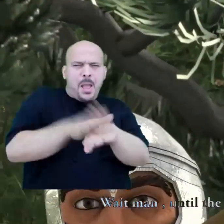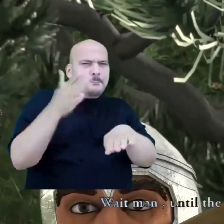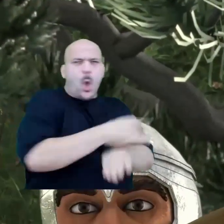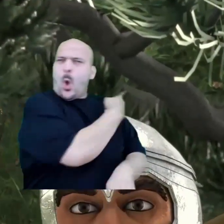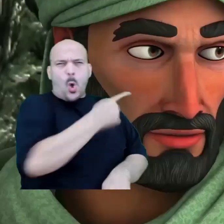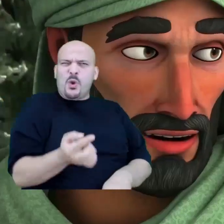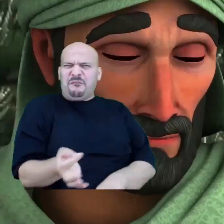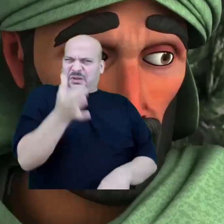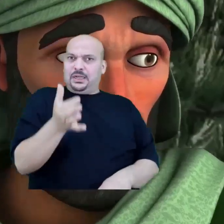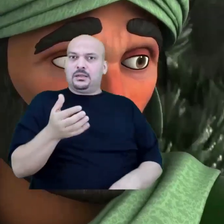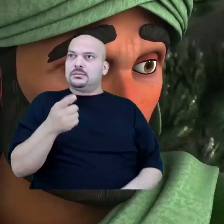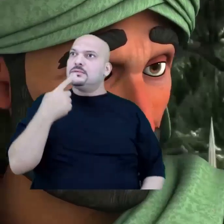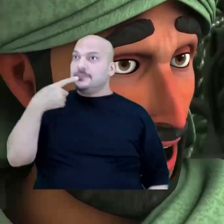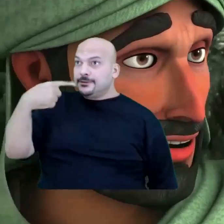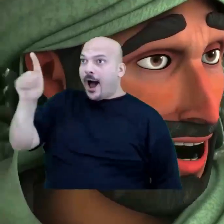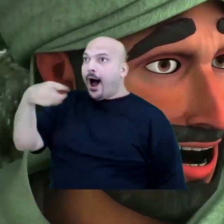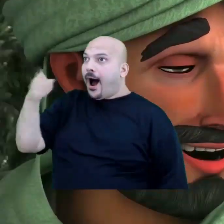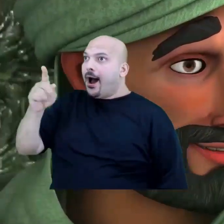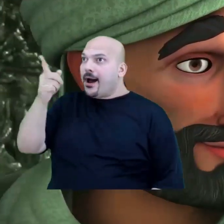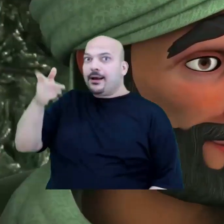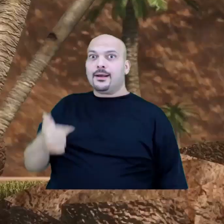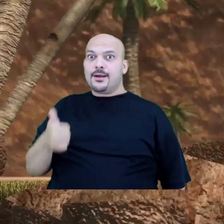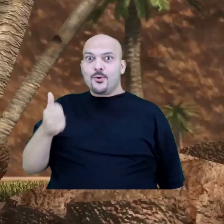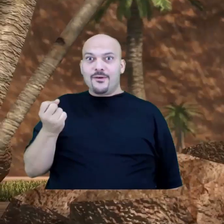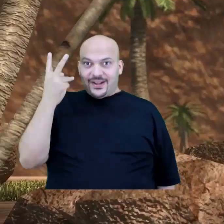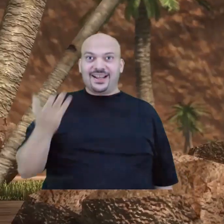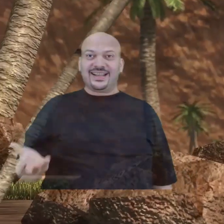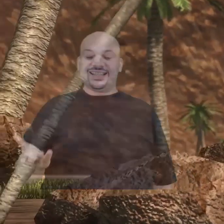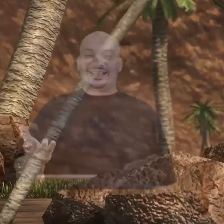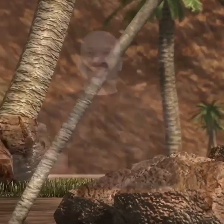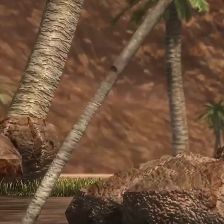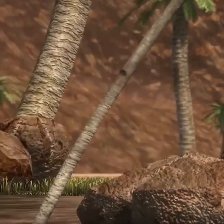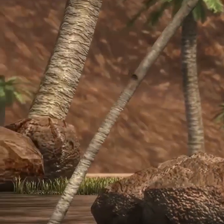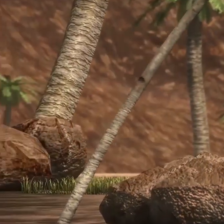واحدة. نعم الرأي يا مالك.